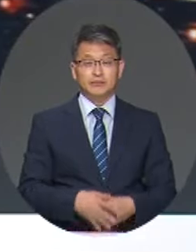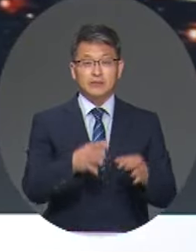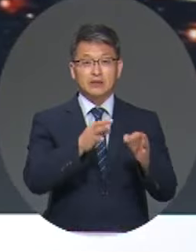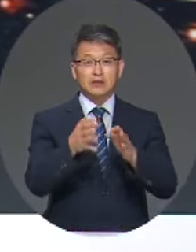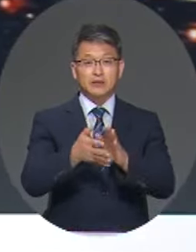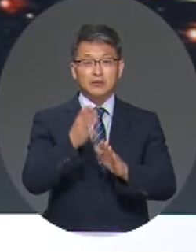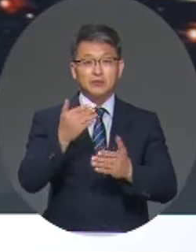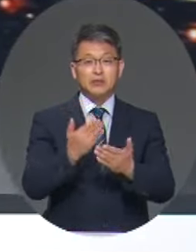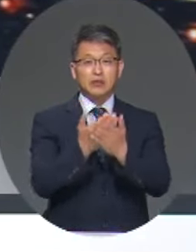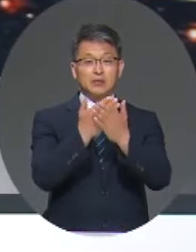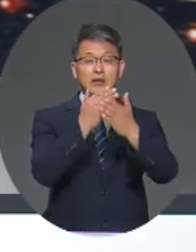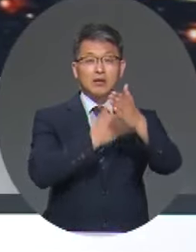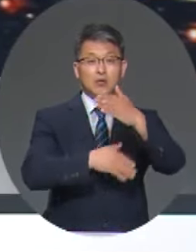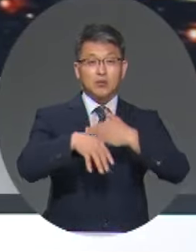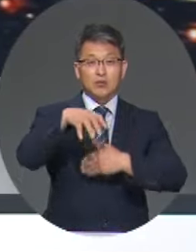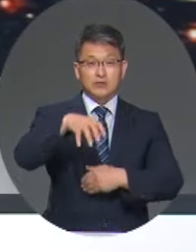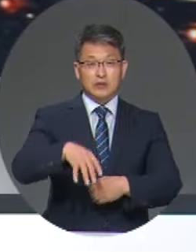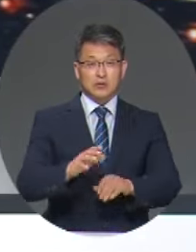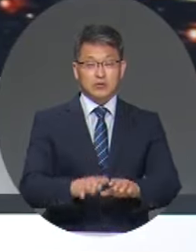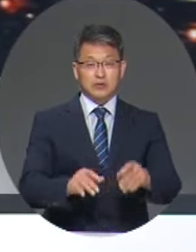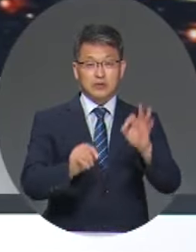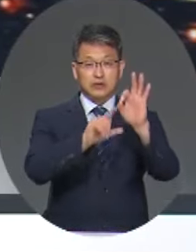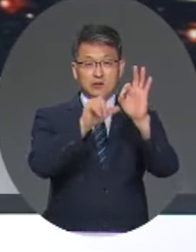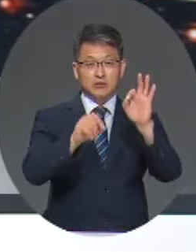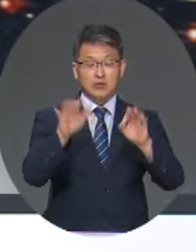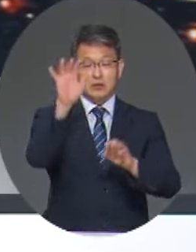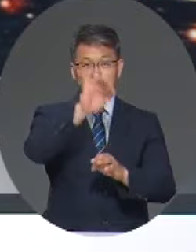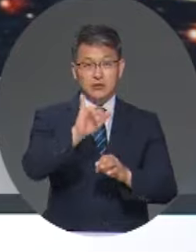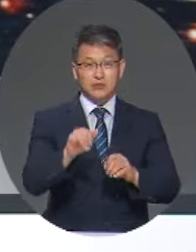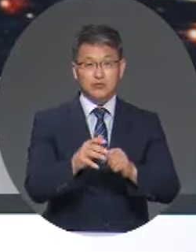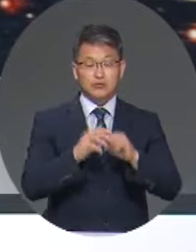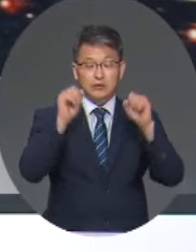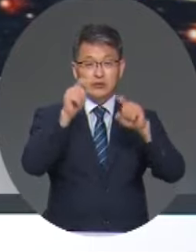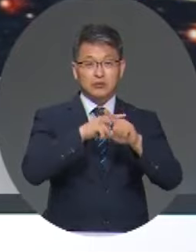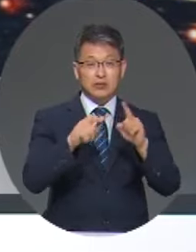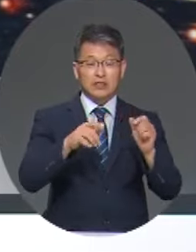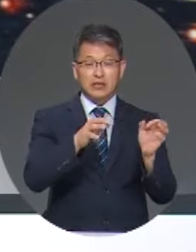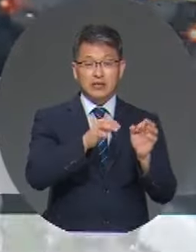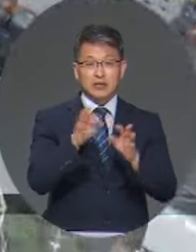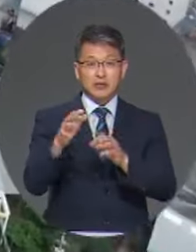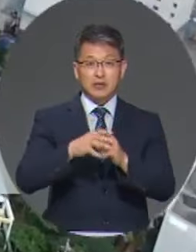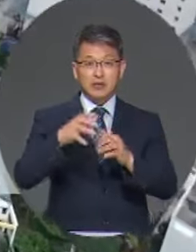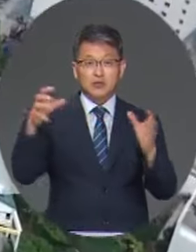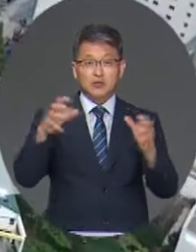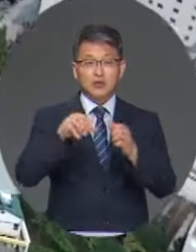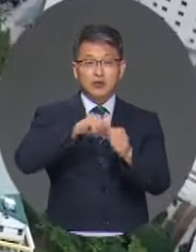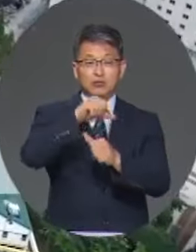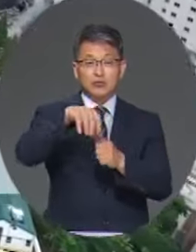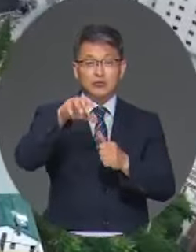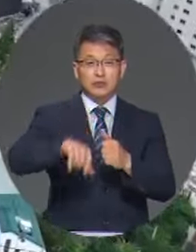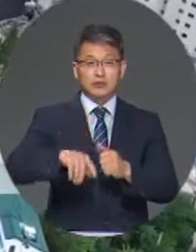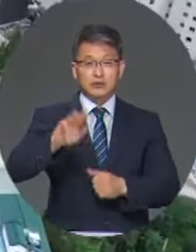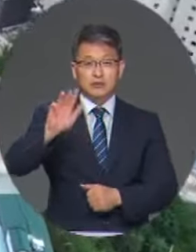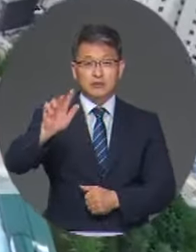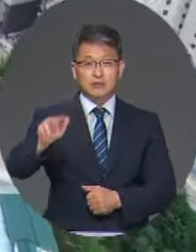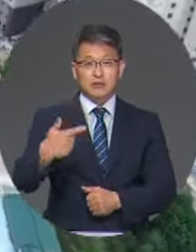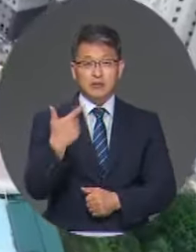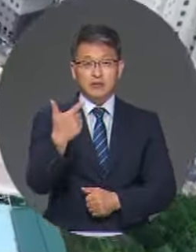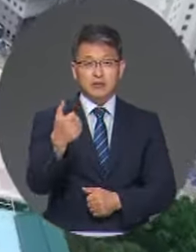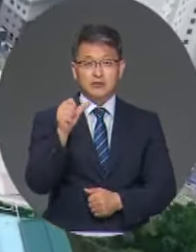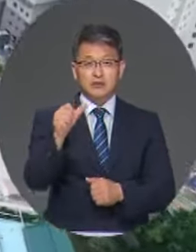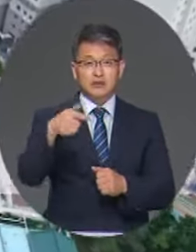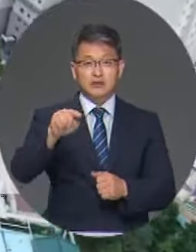김해시 도시 개발공사가 오는 10월 전국체전 주경기장인 김해 종합운동장에서 3